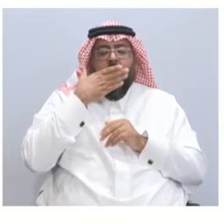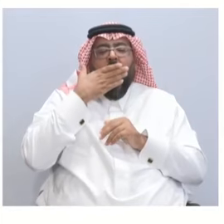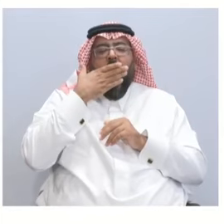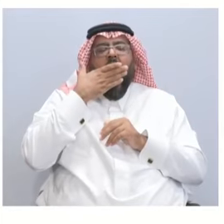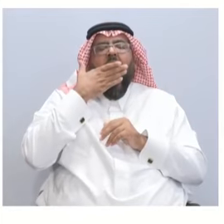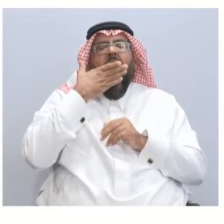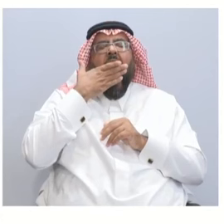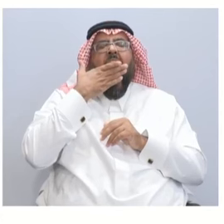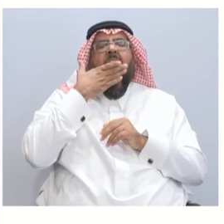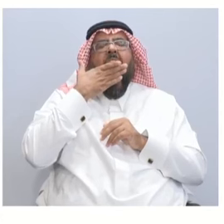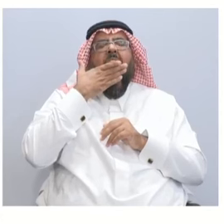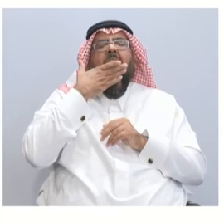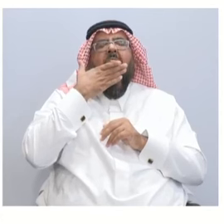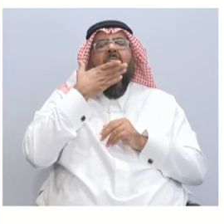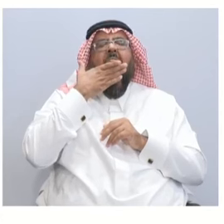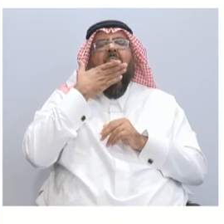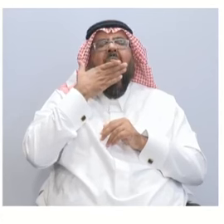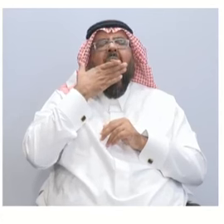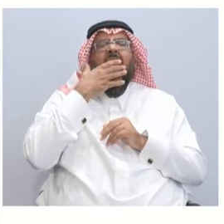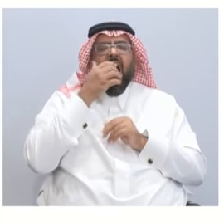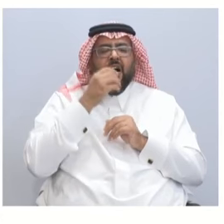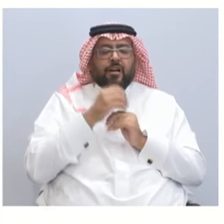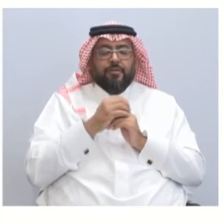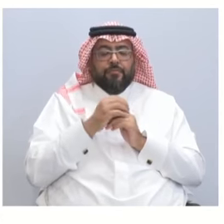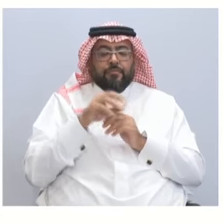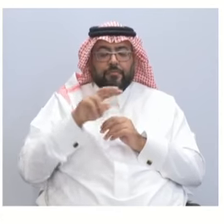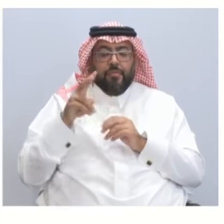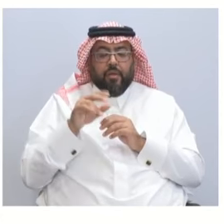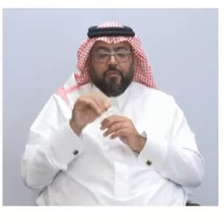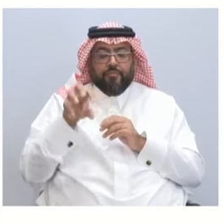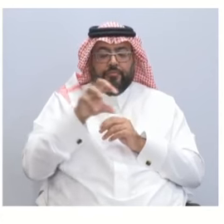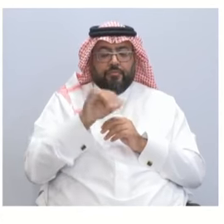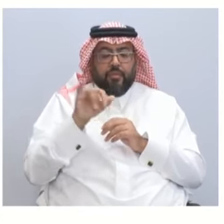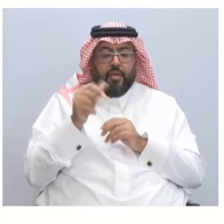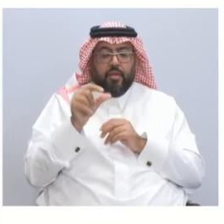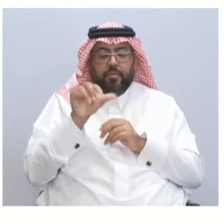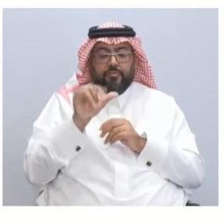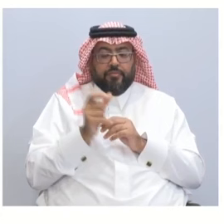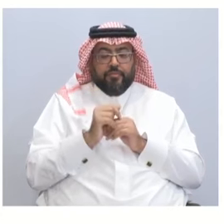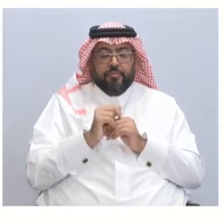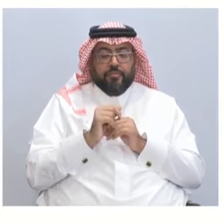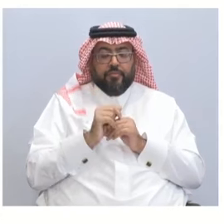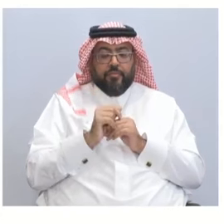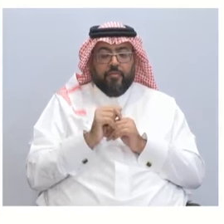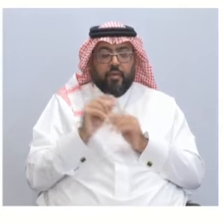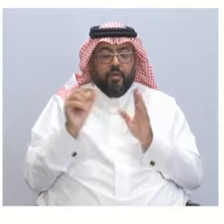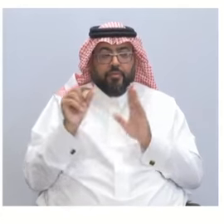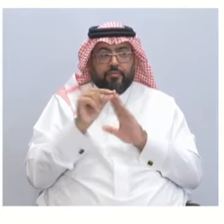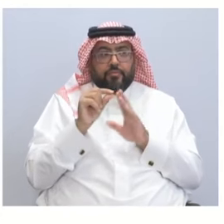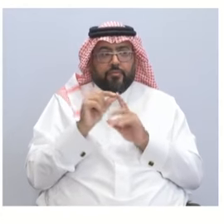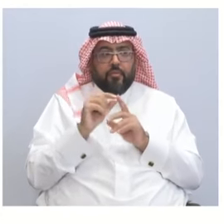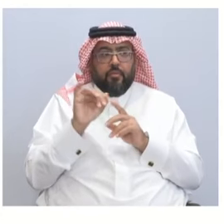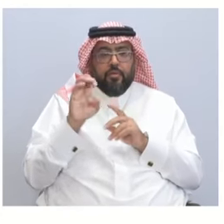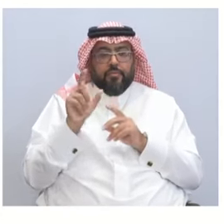وضع الانظمه المتماثله في مختلف الميادين هذه اهداف